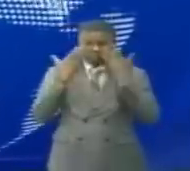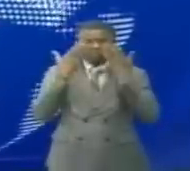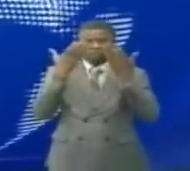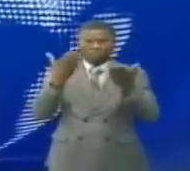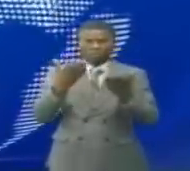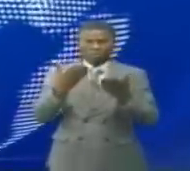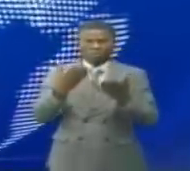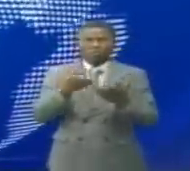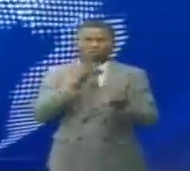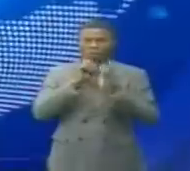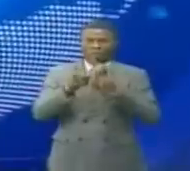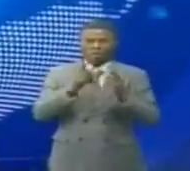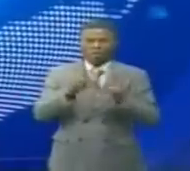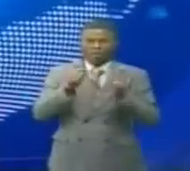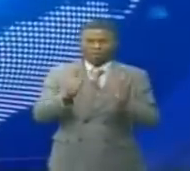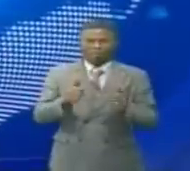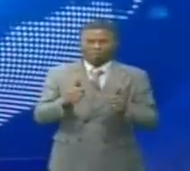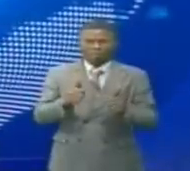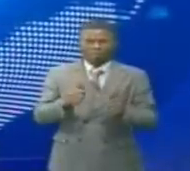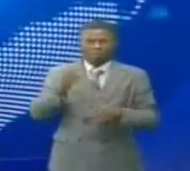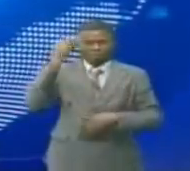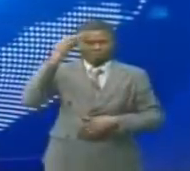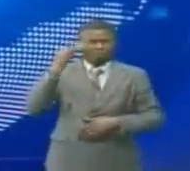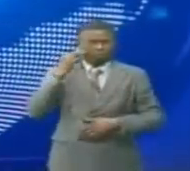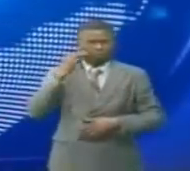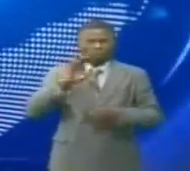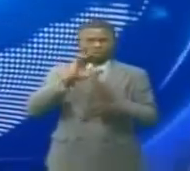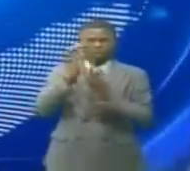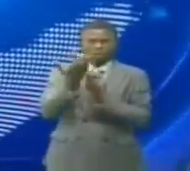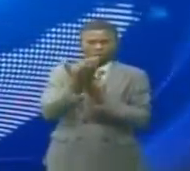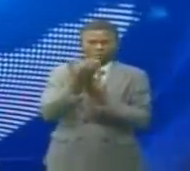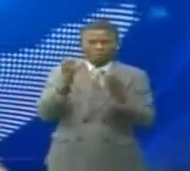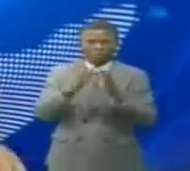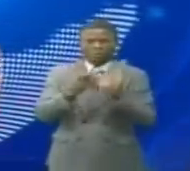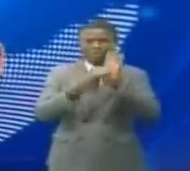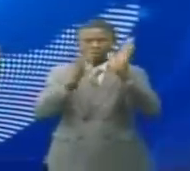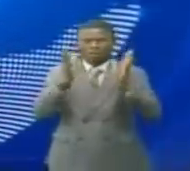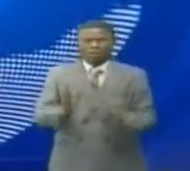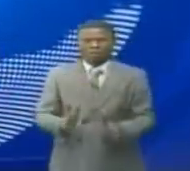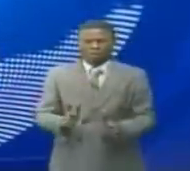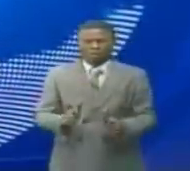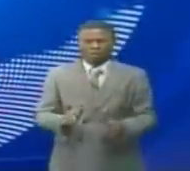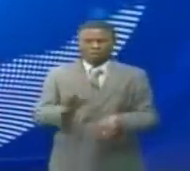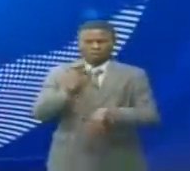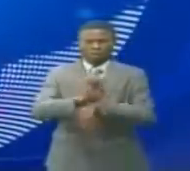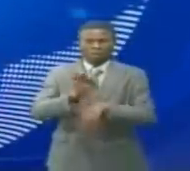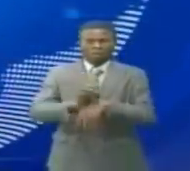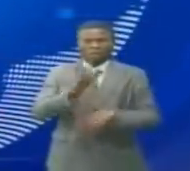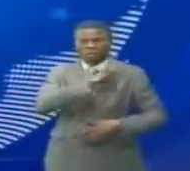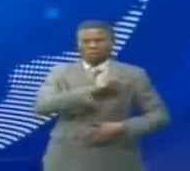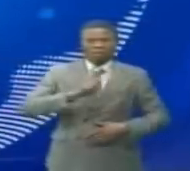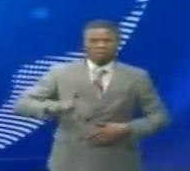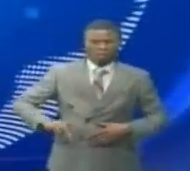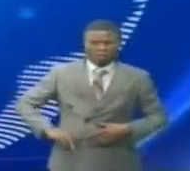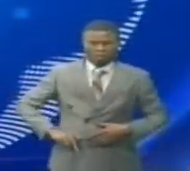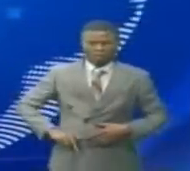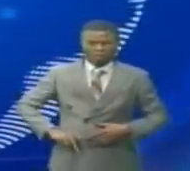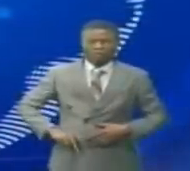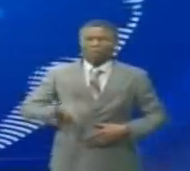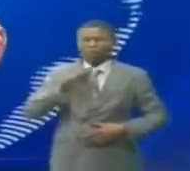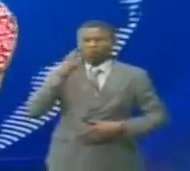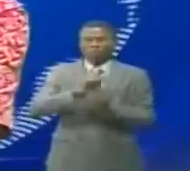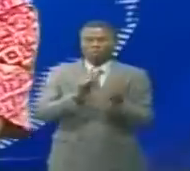cet entretien fructueux entre la ministre de la Culture avec le représentant spirituel de l'église Kimbanguiste sur les